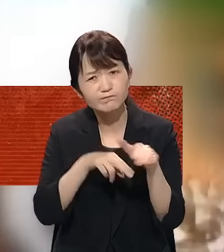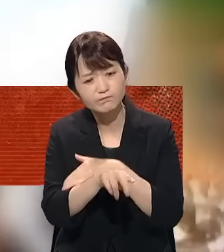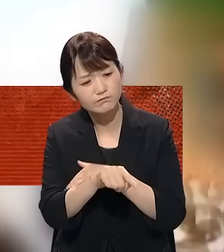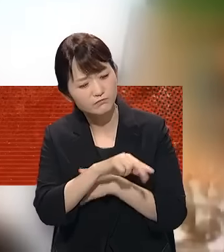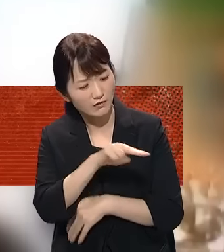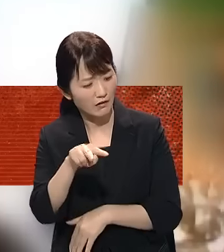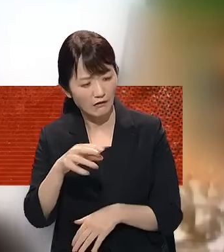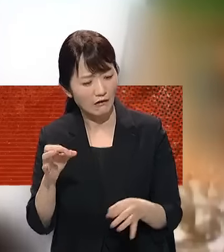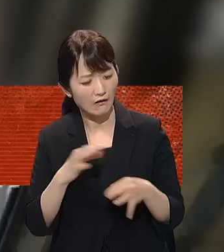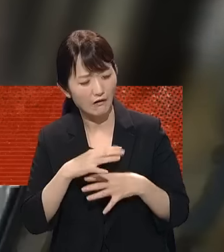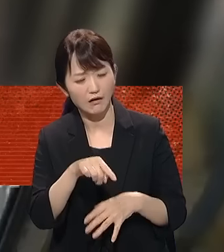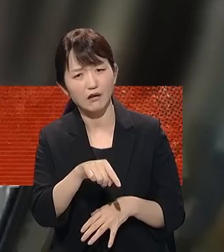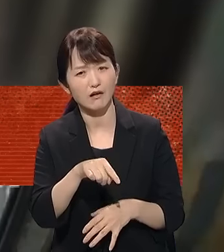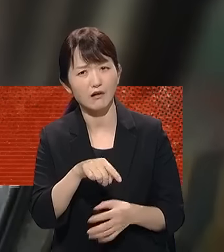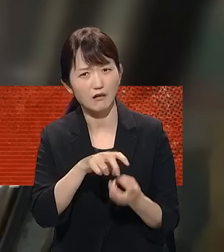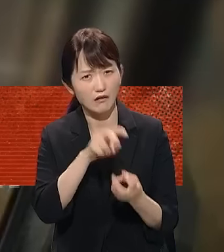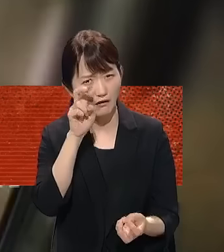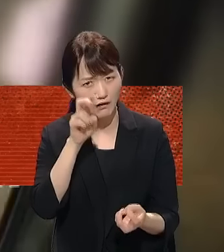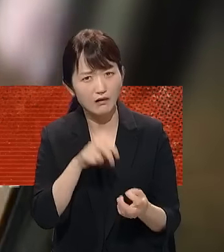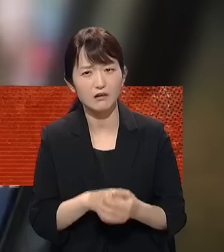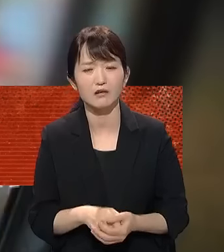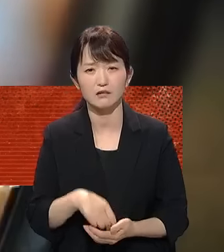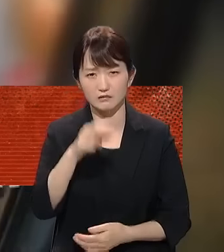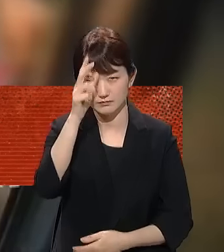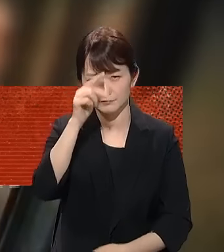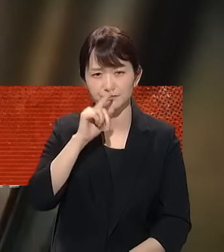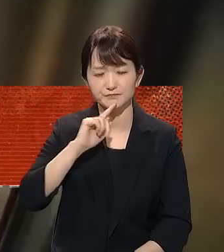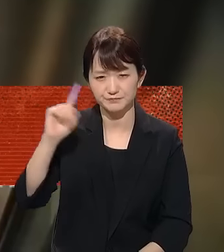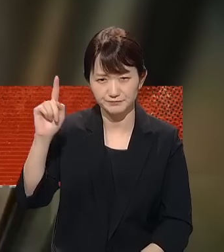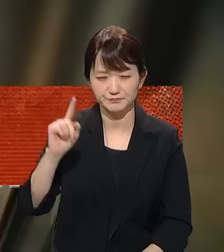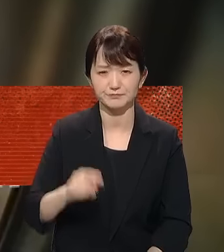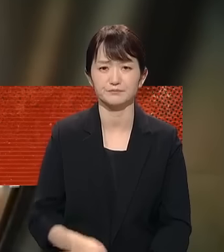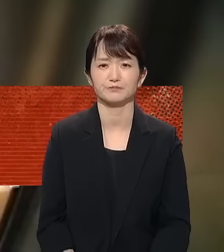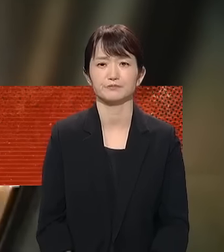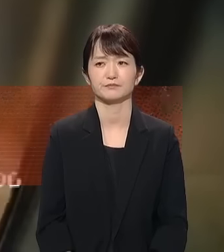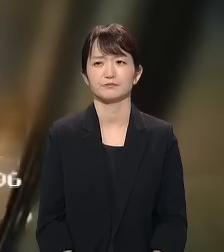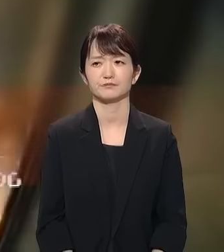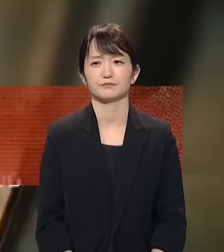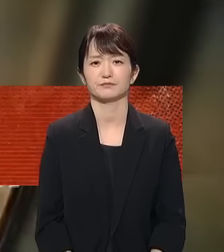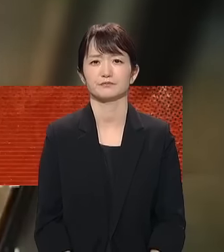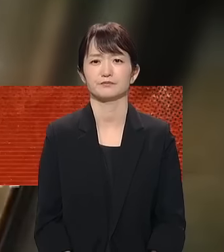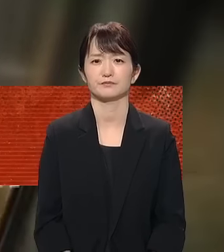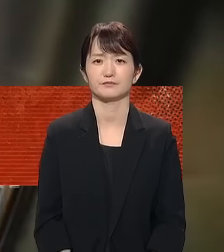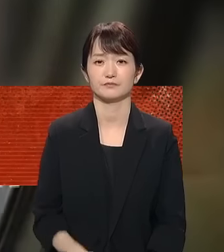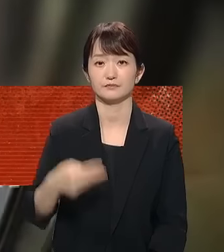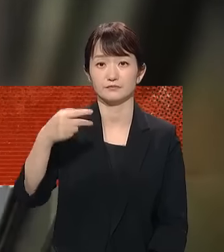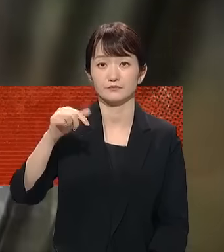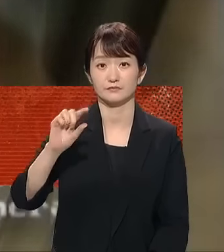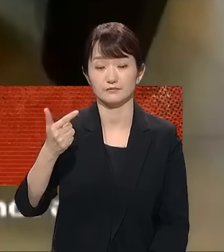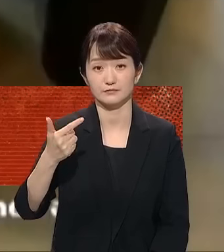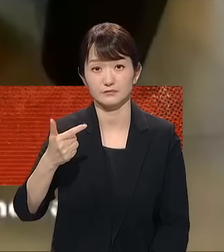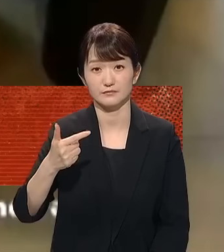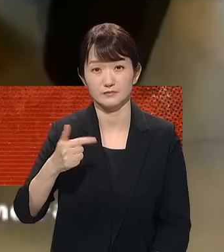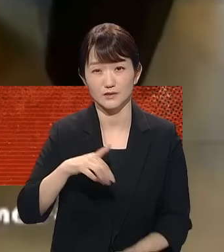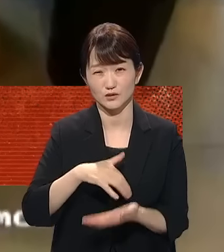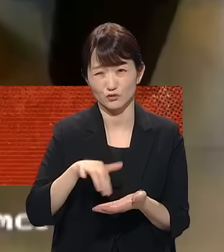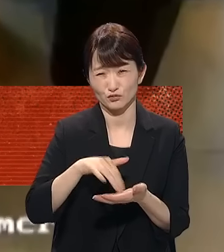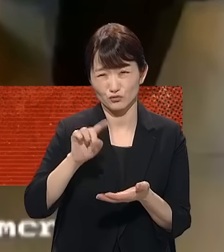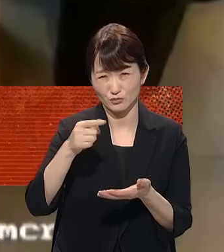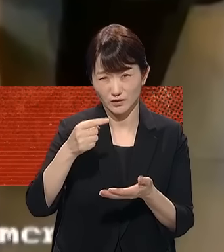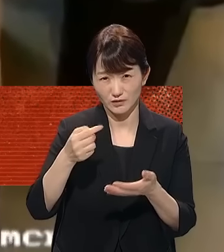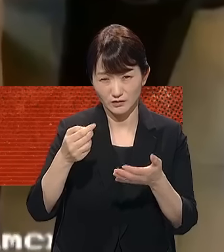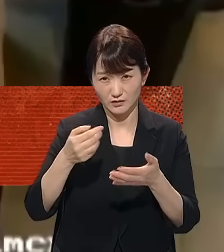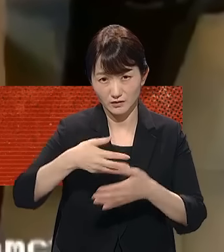하는 행동을 보고 놀랐다고 하고요 현재 경찰에 신고를 한 상태입니다 자 양 변호사님이 사건 반장이 여태껏 수백건의 먹튀